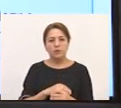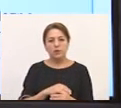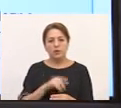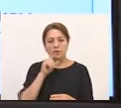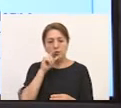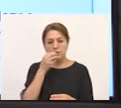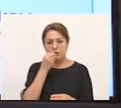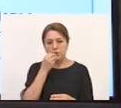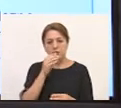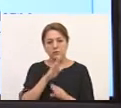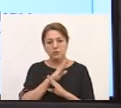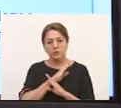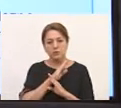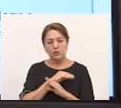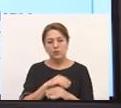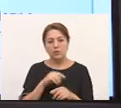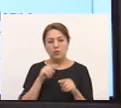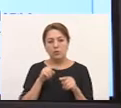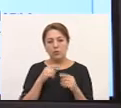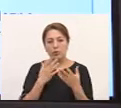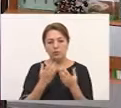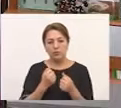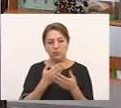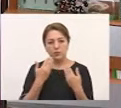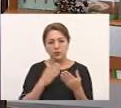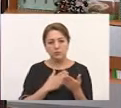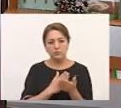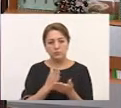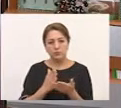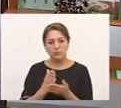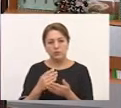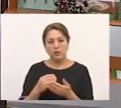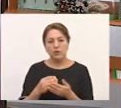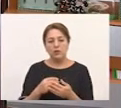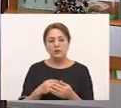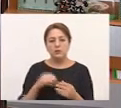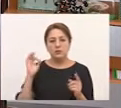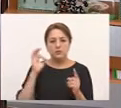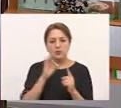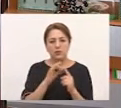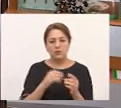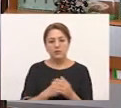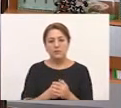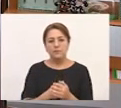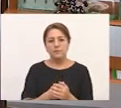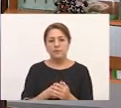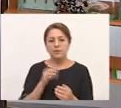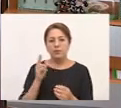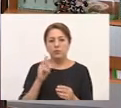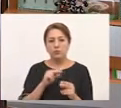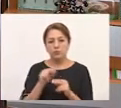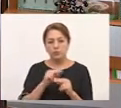мертвечину. Он не принимает способ того, как добиваются цель. И вот теперь подумайте, кто научил